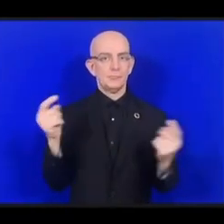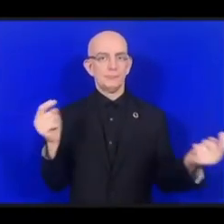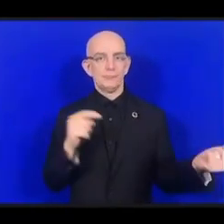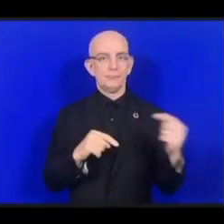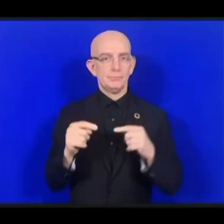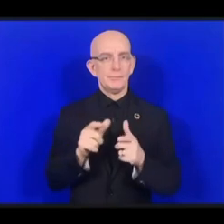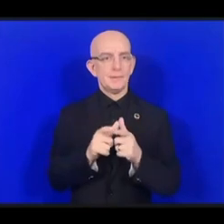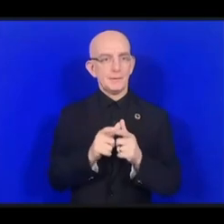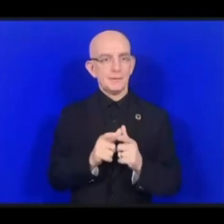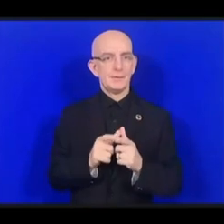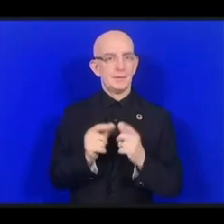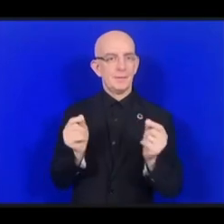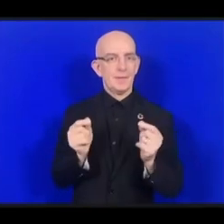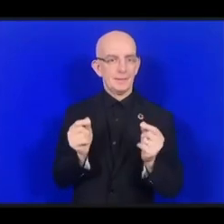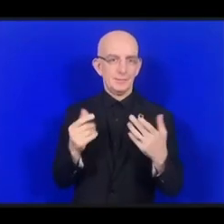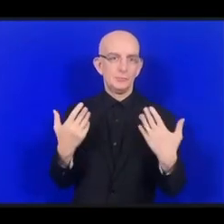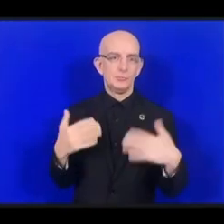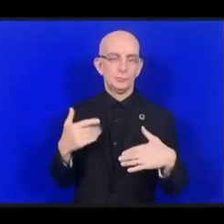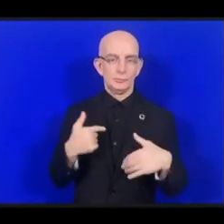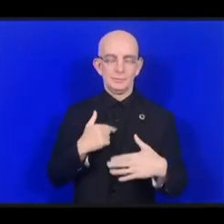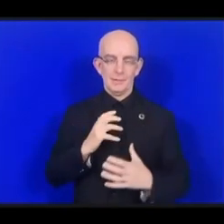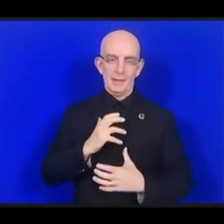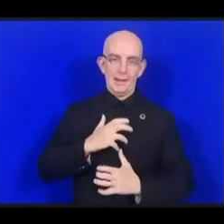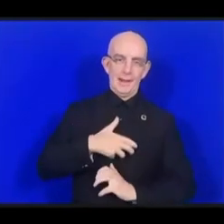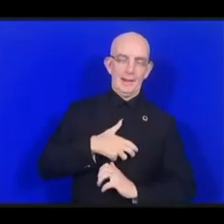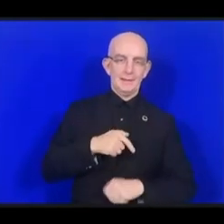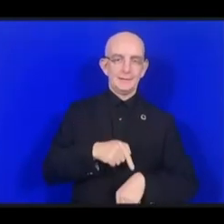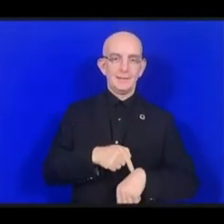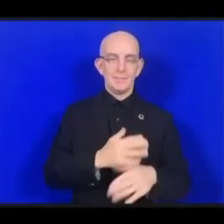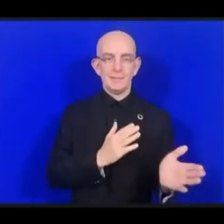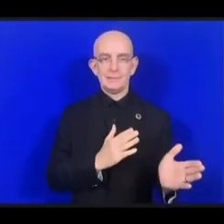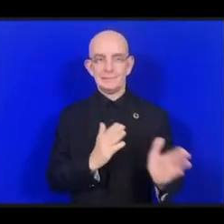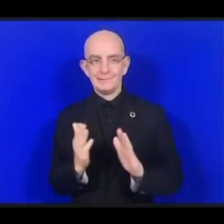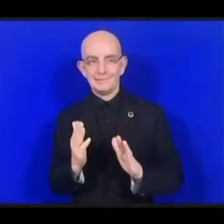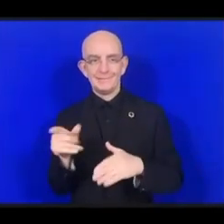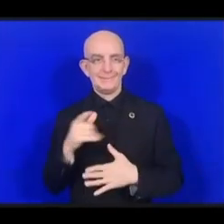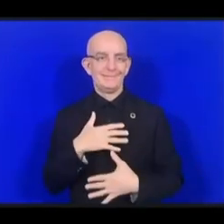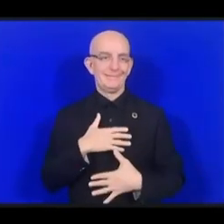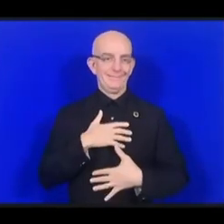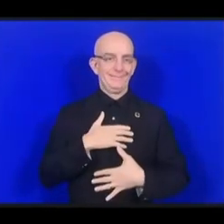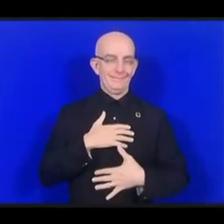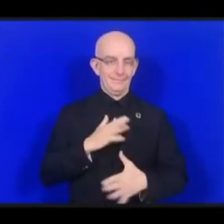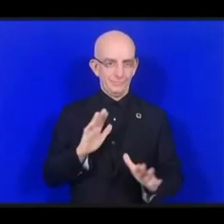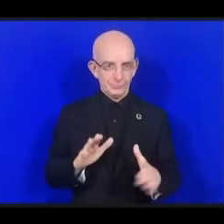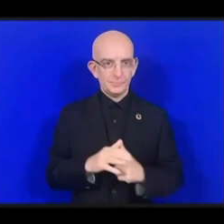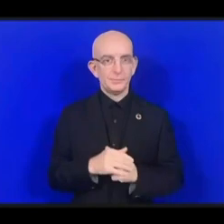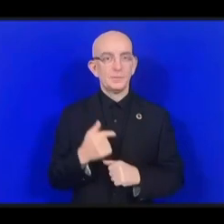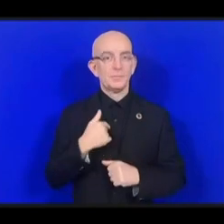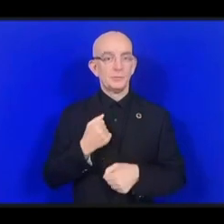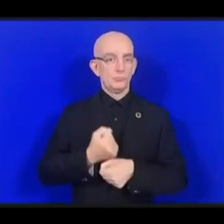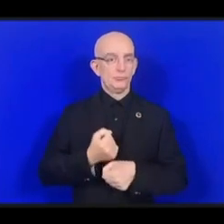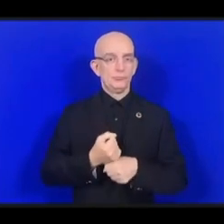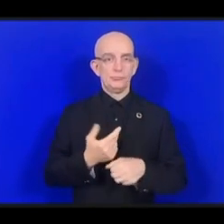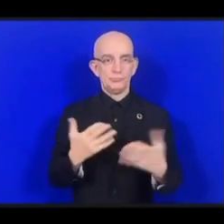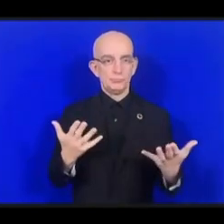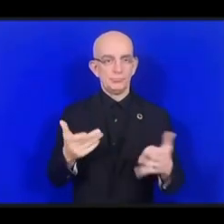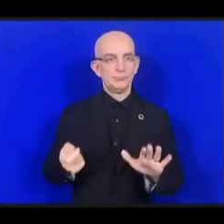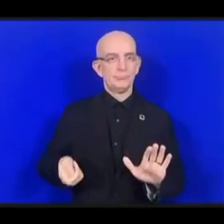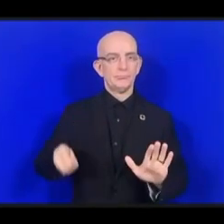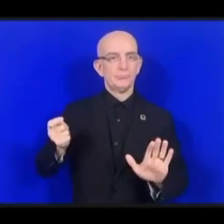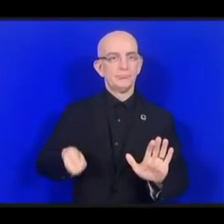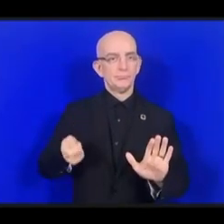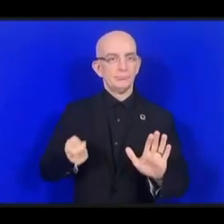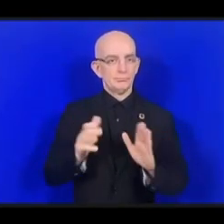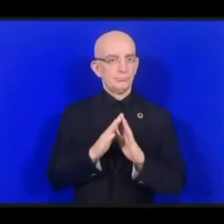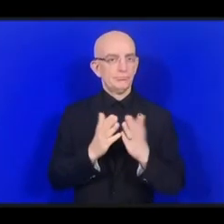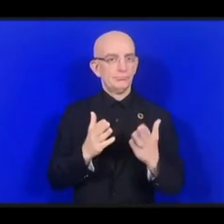たまたユスプログラムのフェローとしてブラジルのインターネットコミュニティのメンバーであります